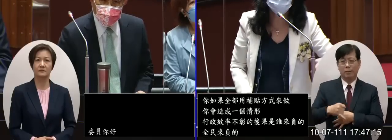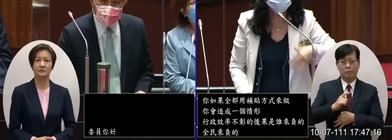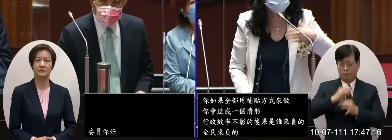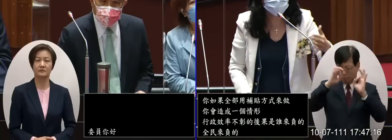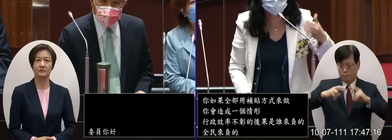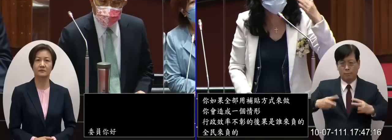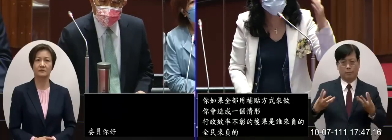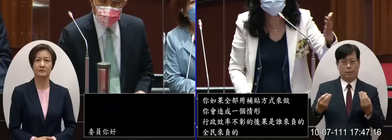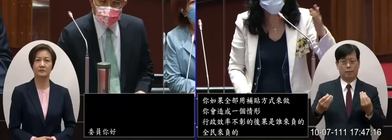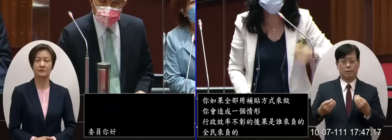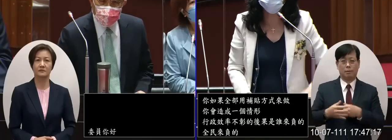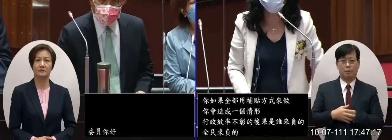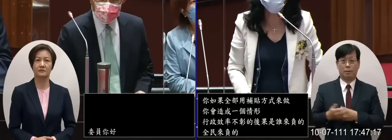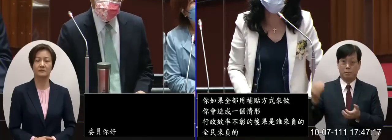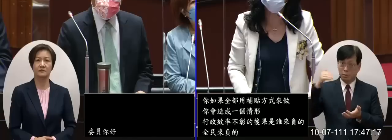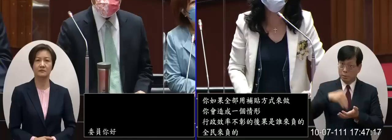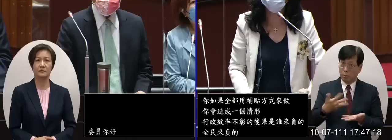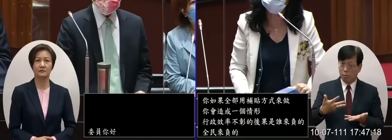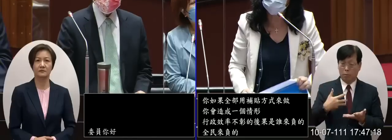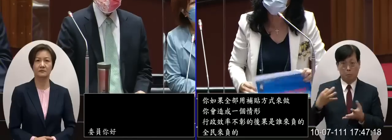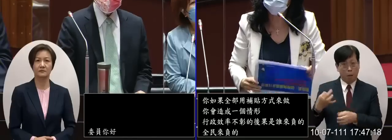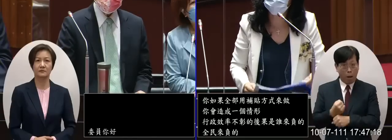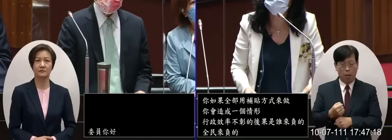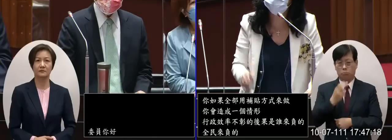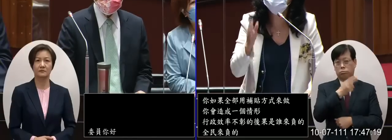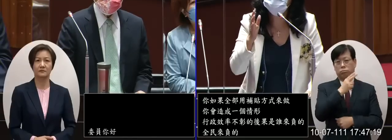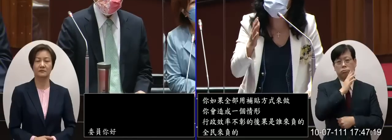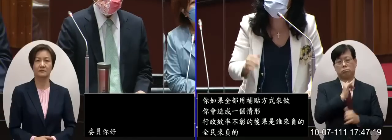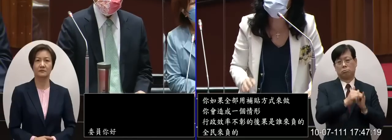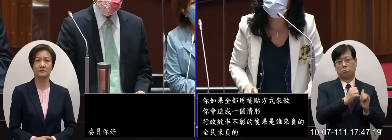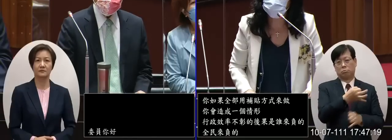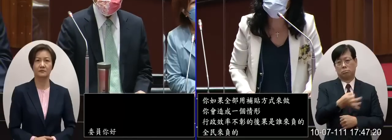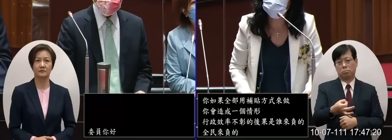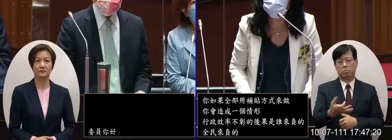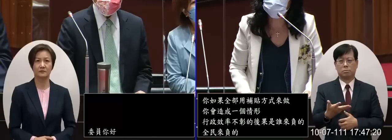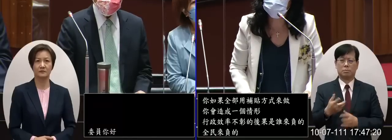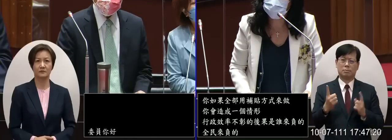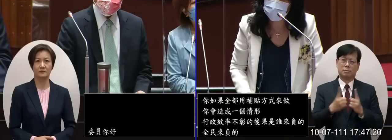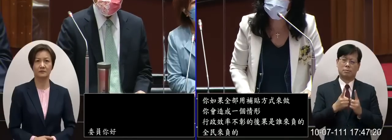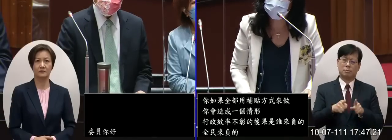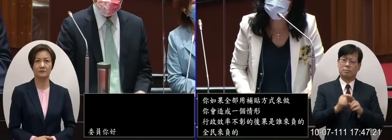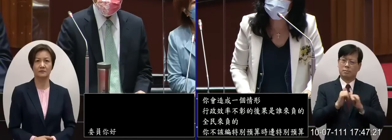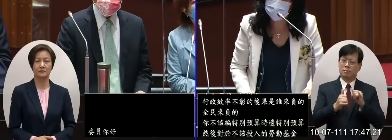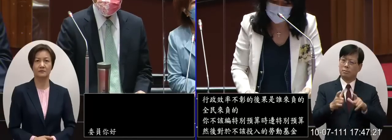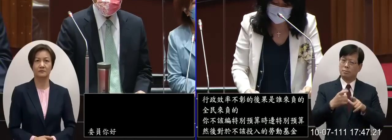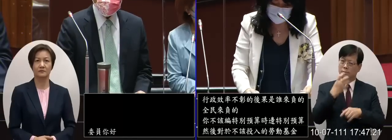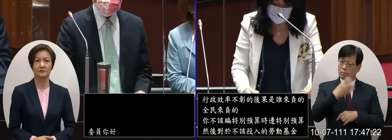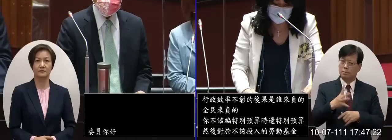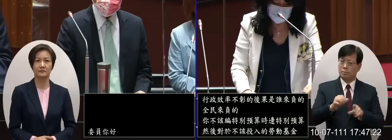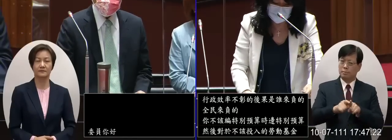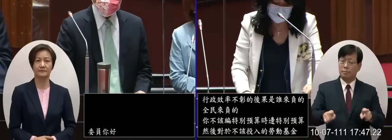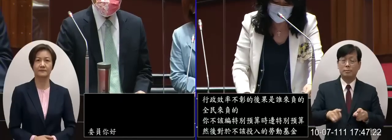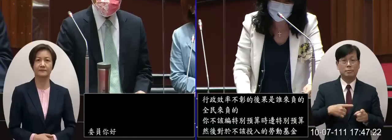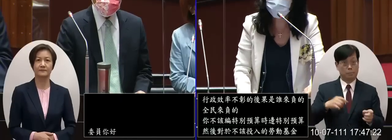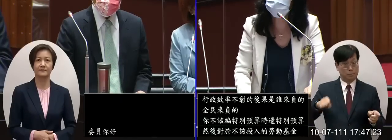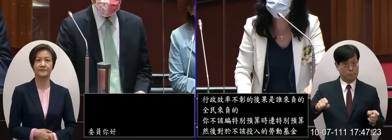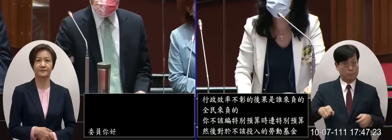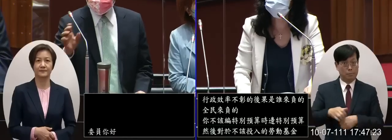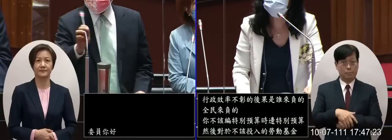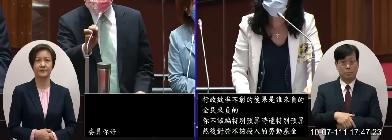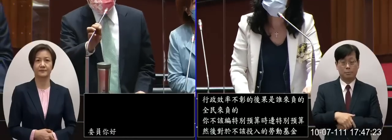检讨，但是你最终的成果却是要老百姓来付，这个对老百姓来讲不公平，对不对？院长你同意